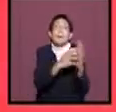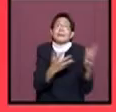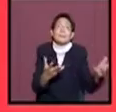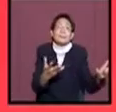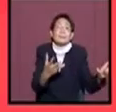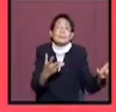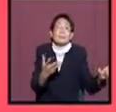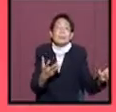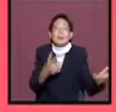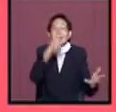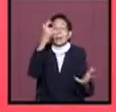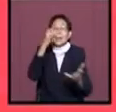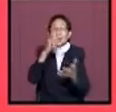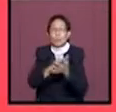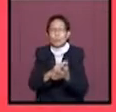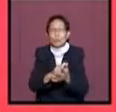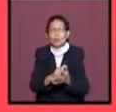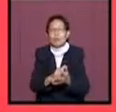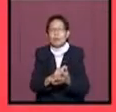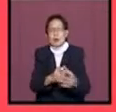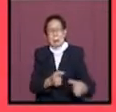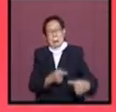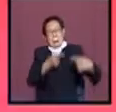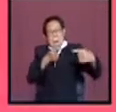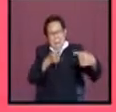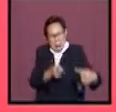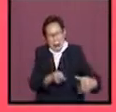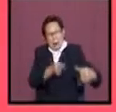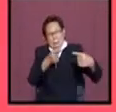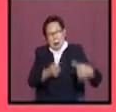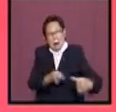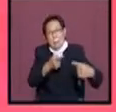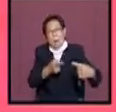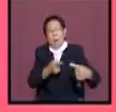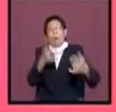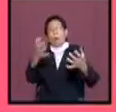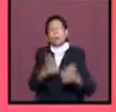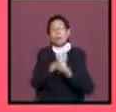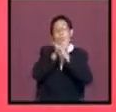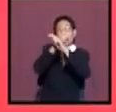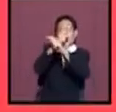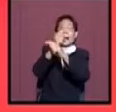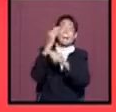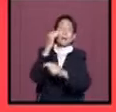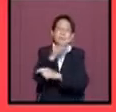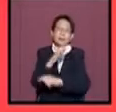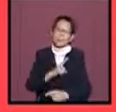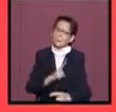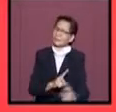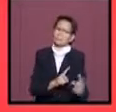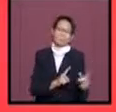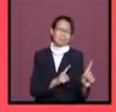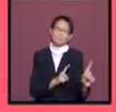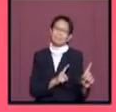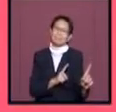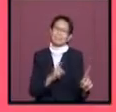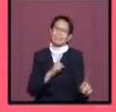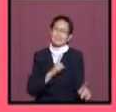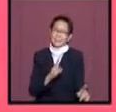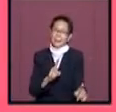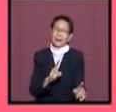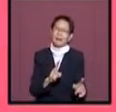itu, perjuangan yang kononnya untuk mempertahankan Melayu dan Islam tidak lain